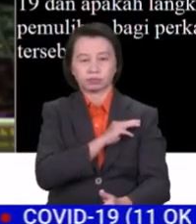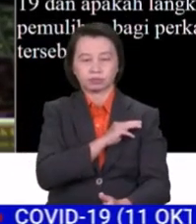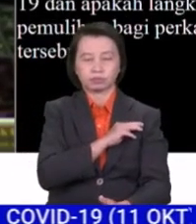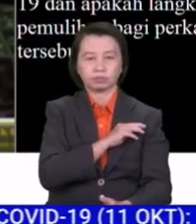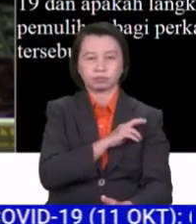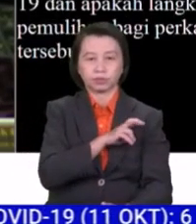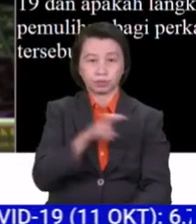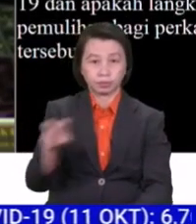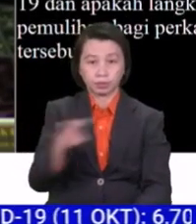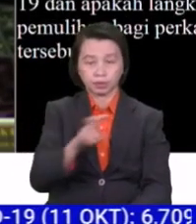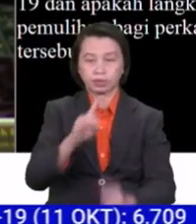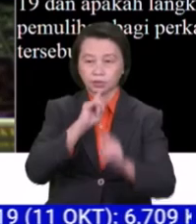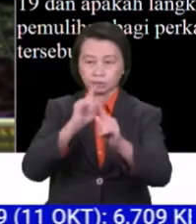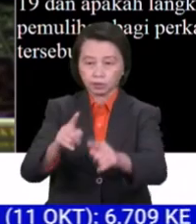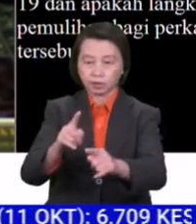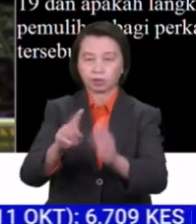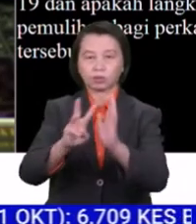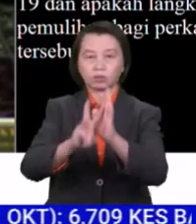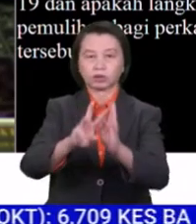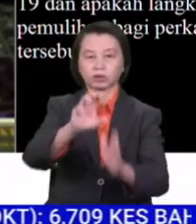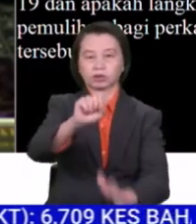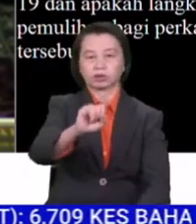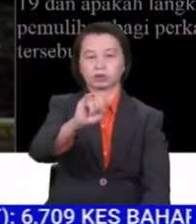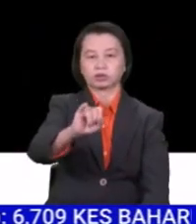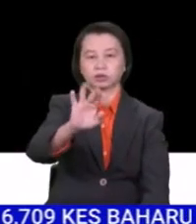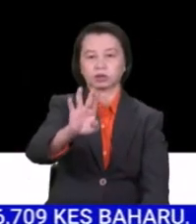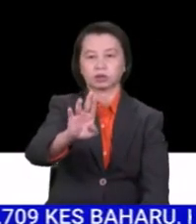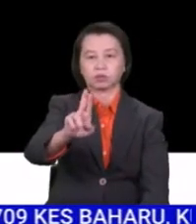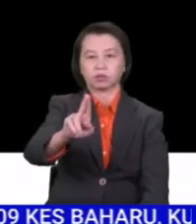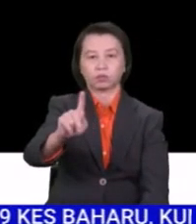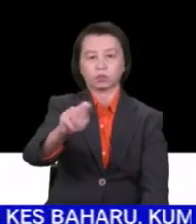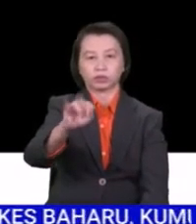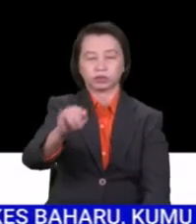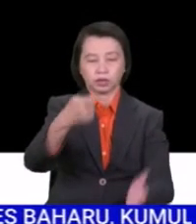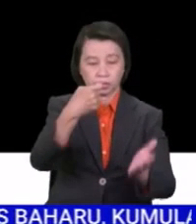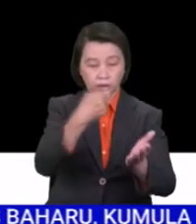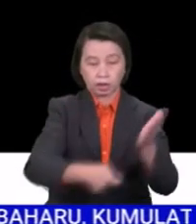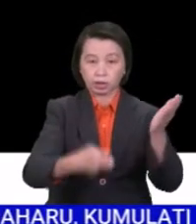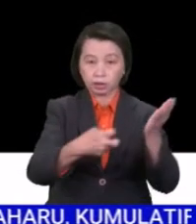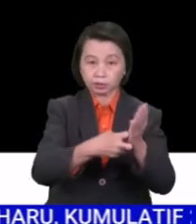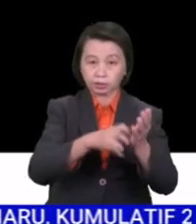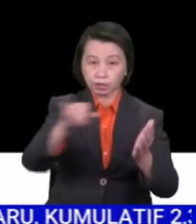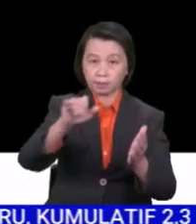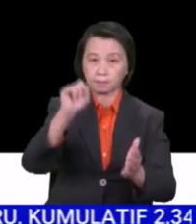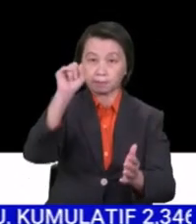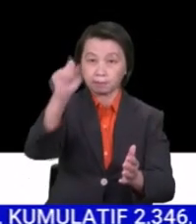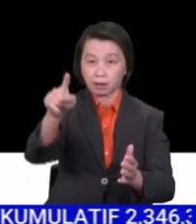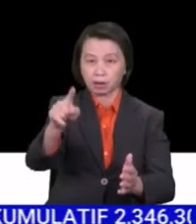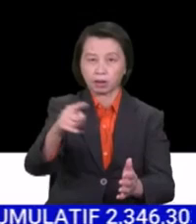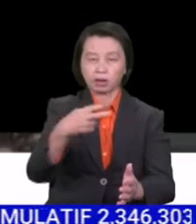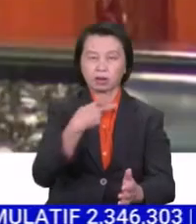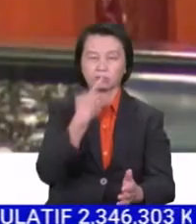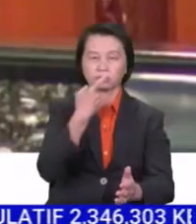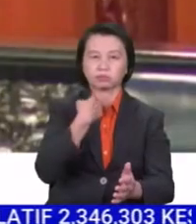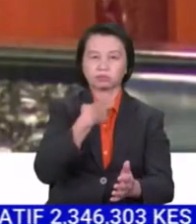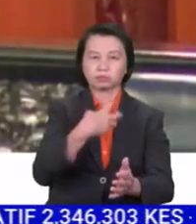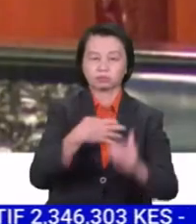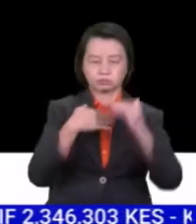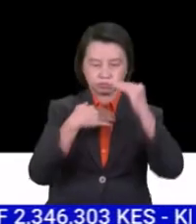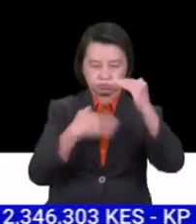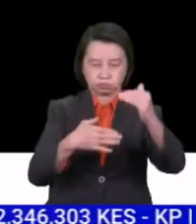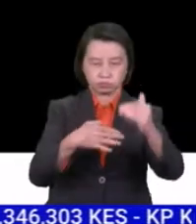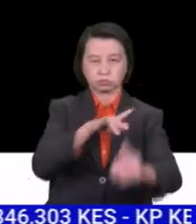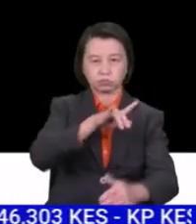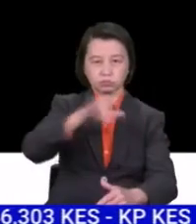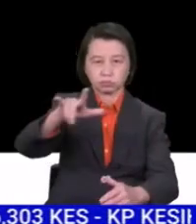menjawab pertanyaan wakil sibuti Lukas nisman Awang sauni harga tiket penerbangan yang tinggi itu adalah kesan pelaksana had kapasiti